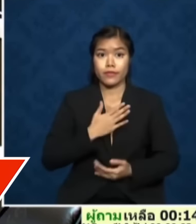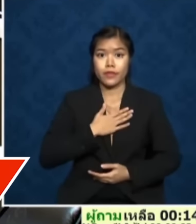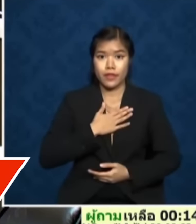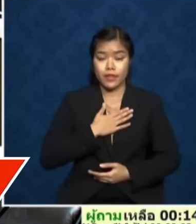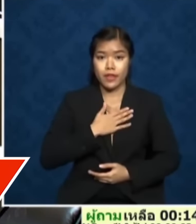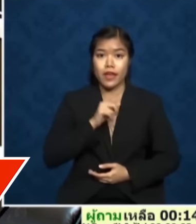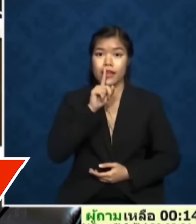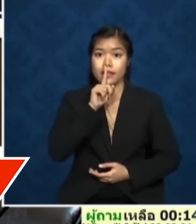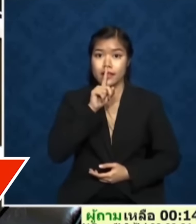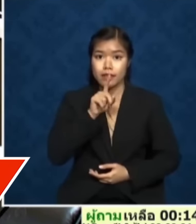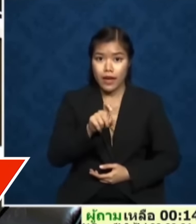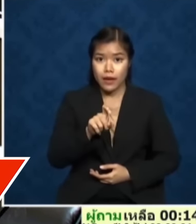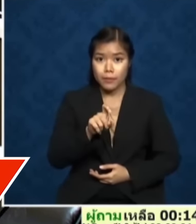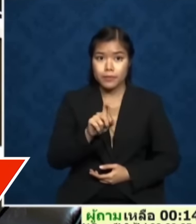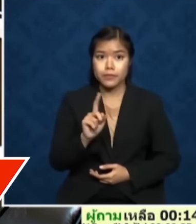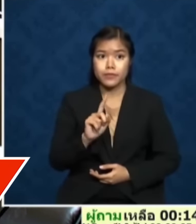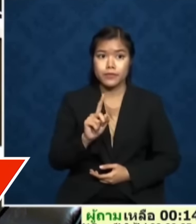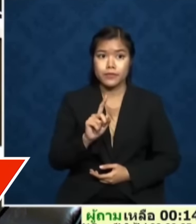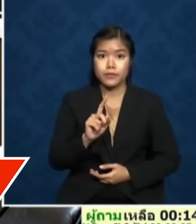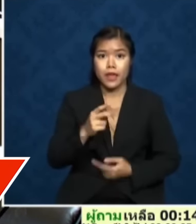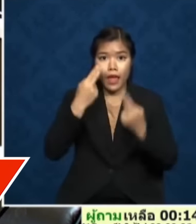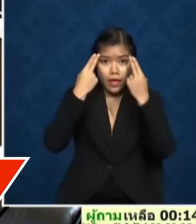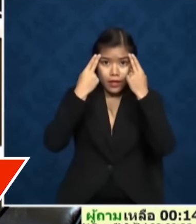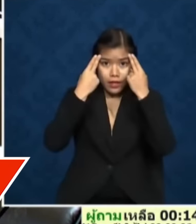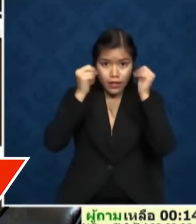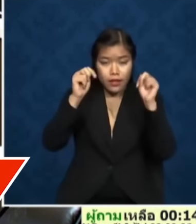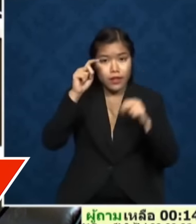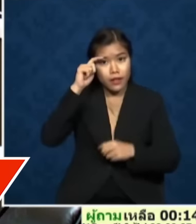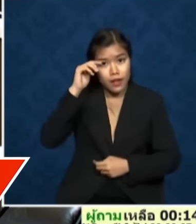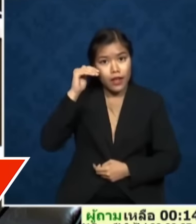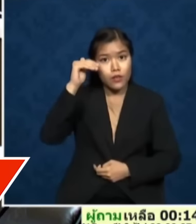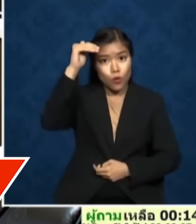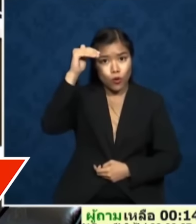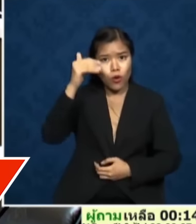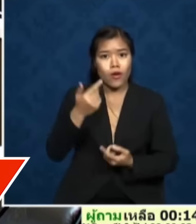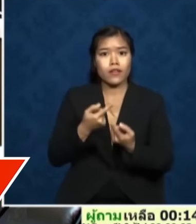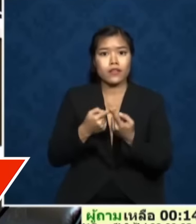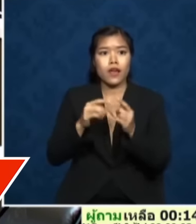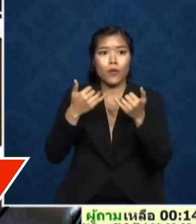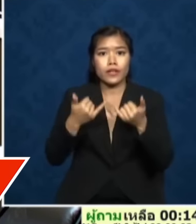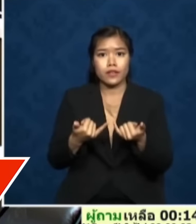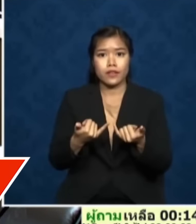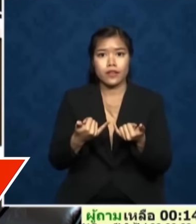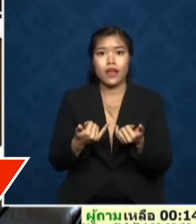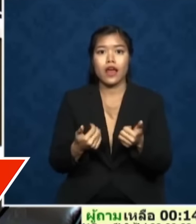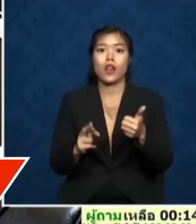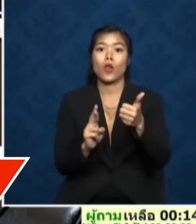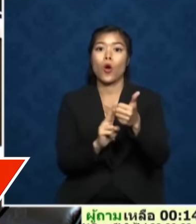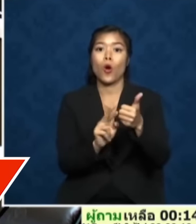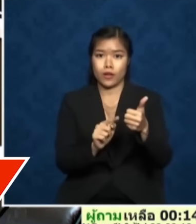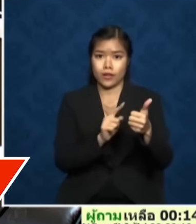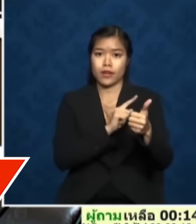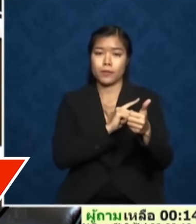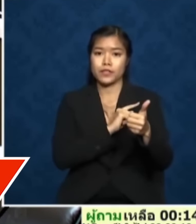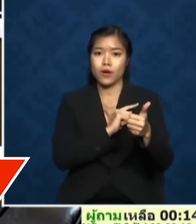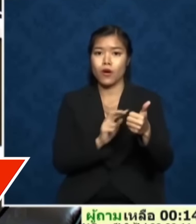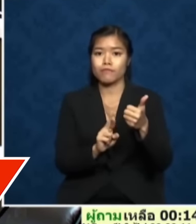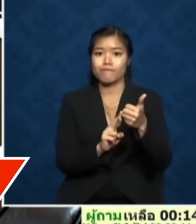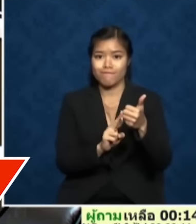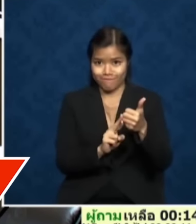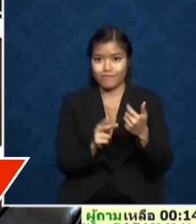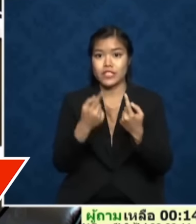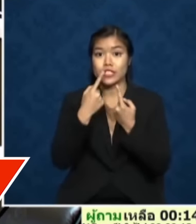ะถามกระทู้ไปยังนายกรัฐมนตรีซึ่งวันนี้นะครับท่านรองนายกได้รับมอบหมายมาให้ตอบแ